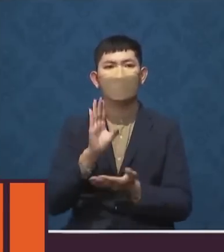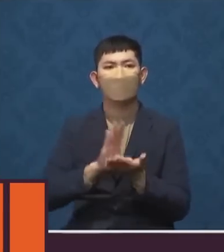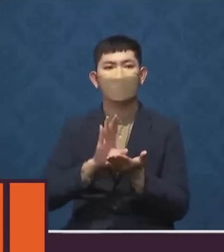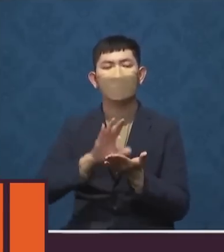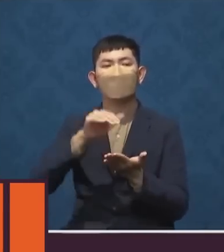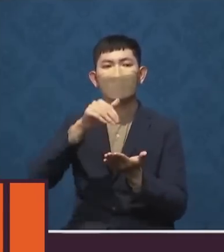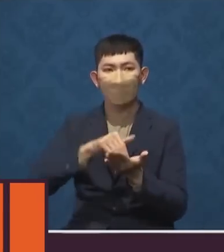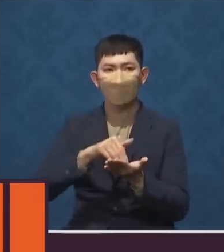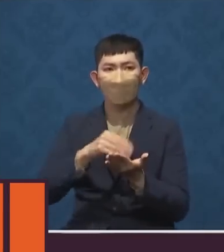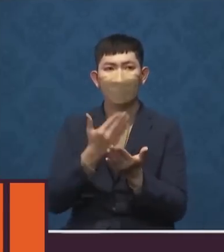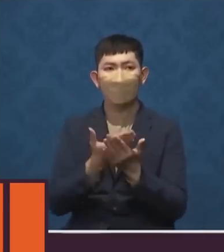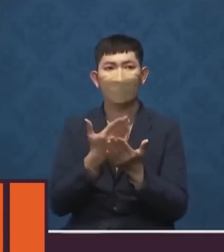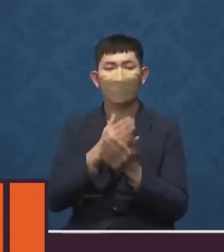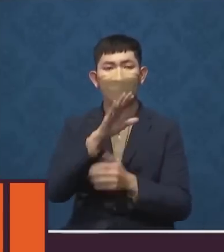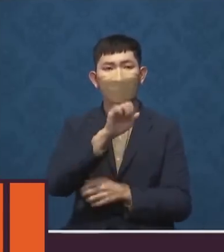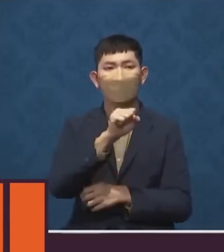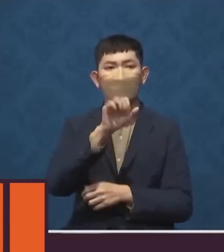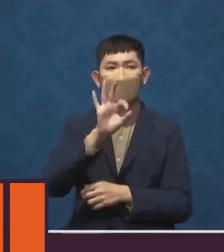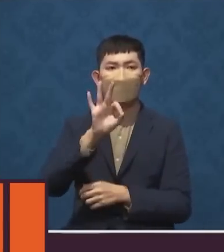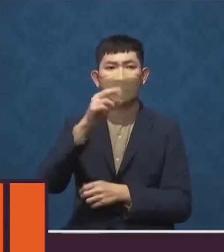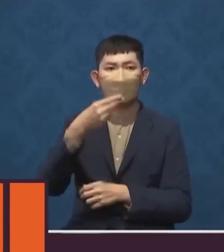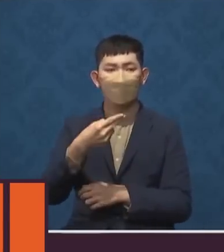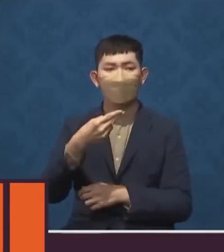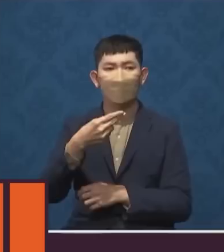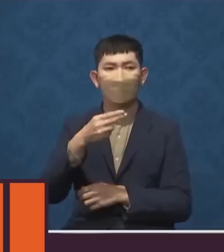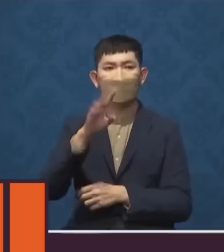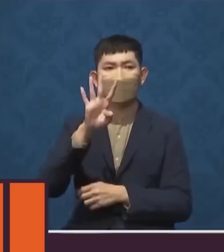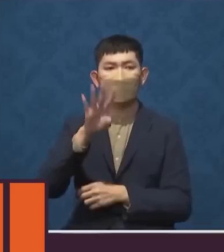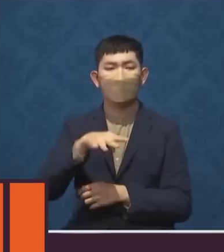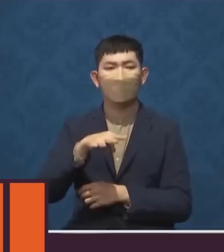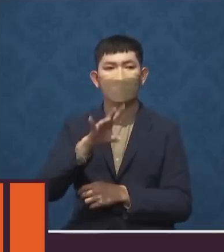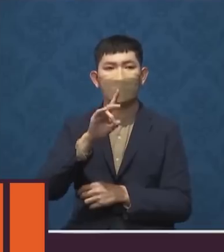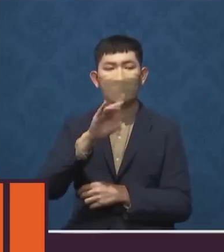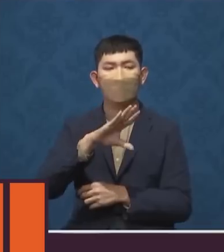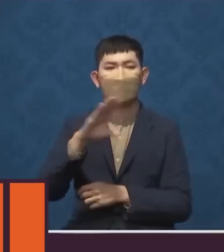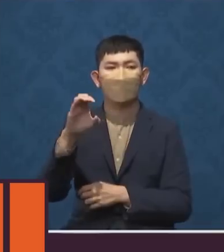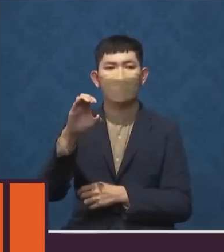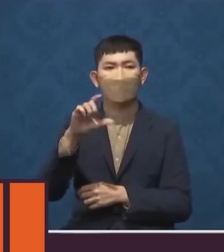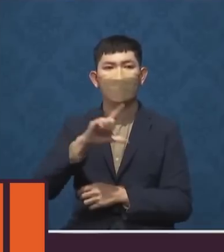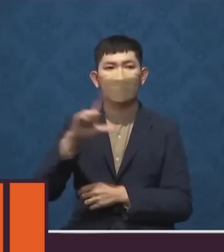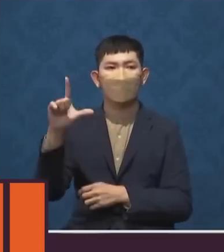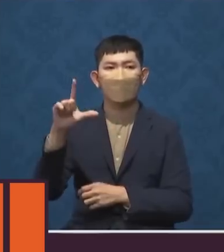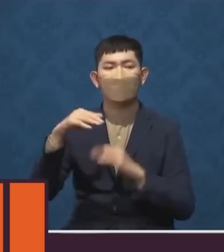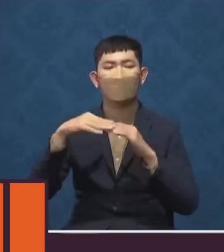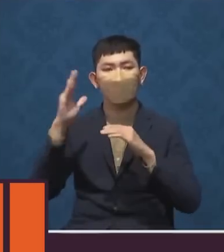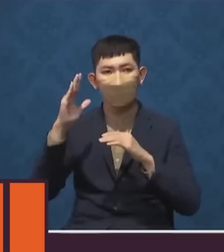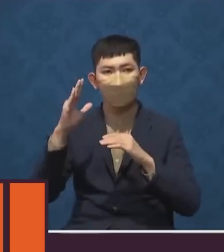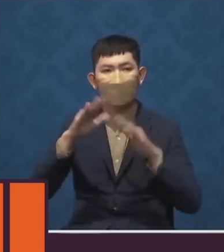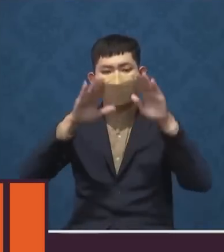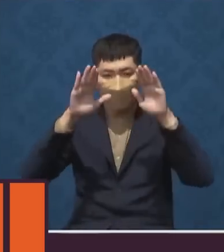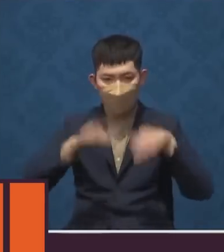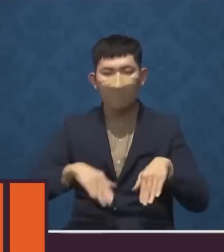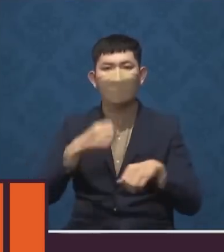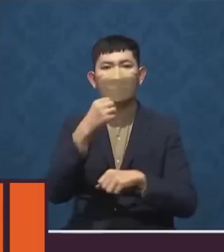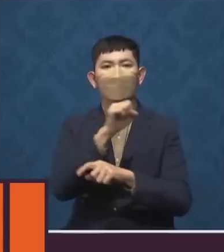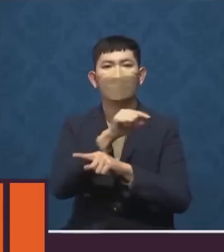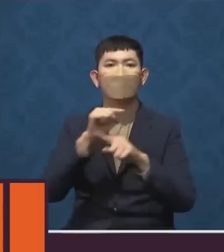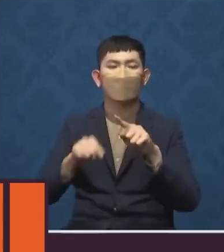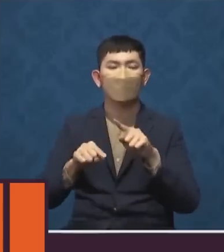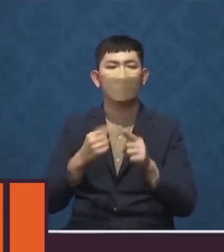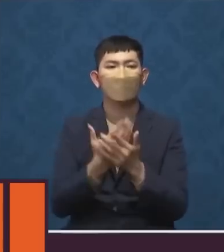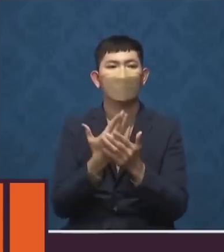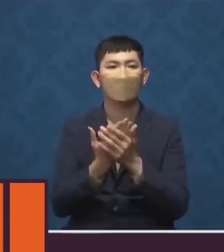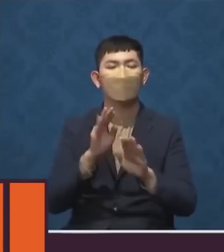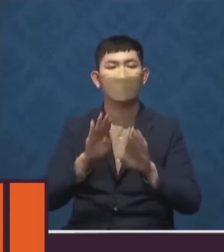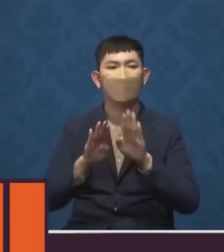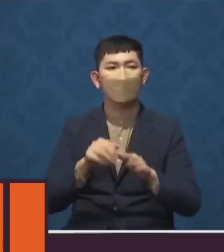างในวงเงิน 5,094,700 ร้านบาทเศษ ลง 10% หรือคิเป็วง